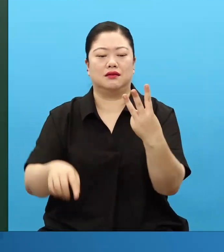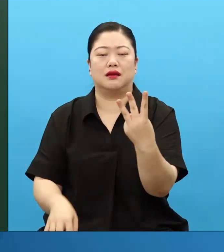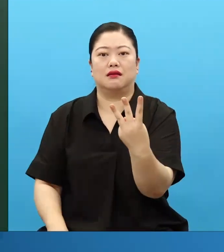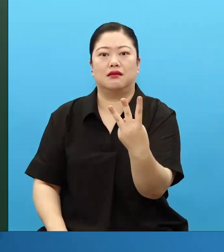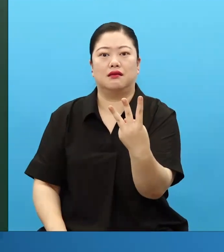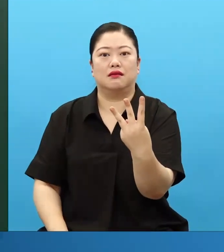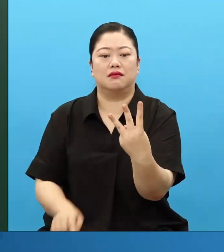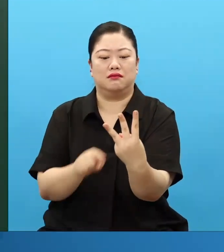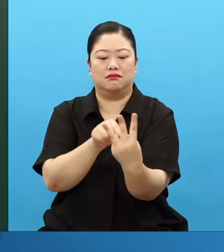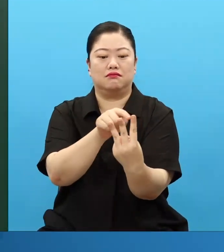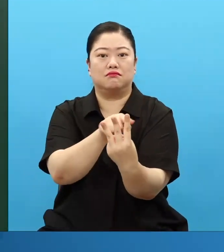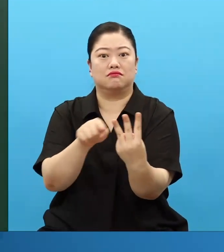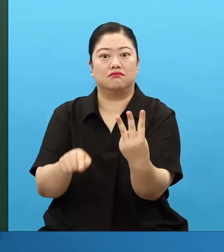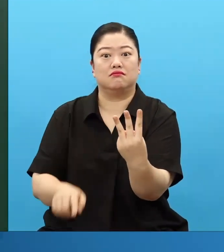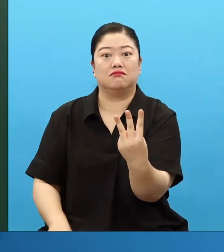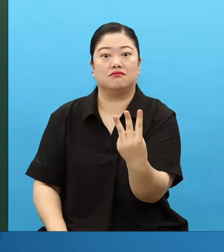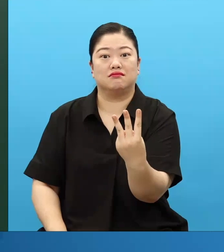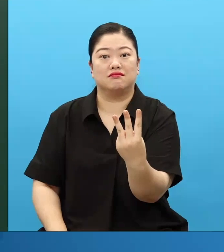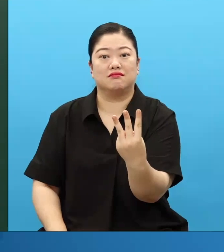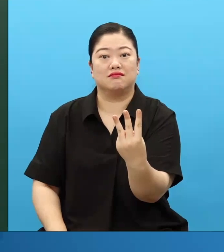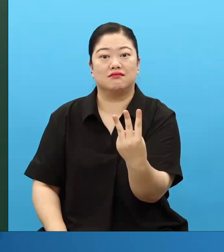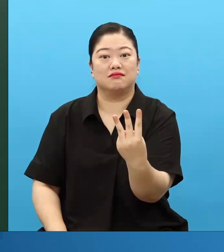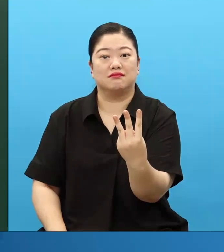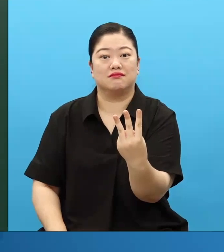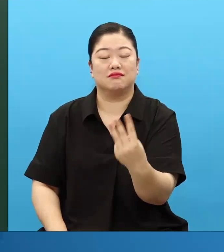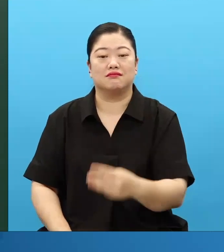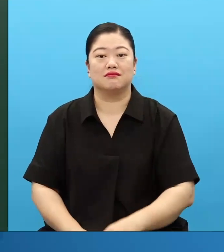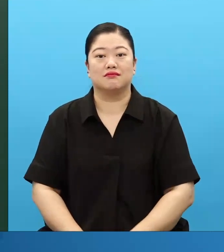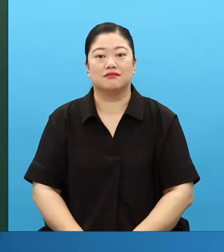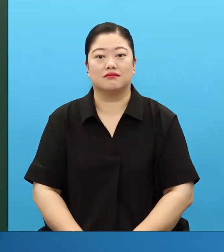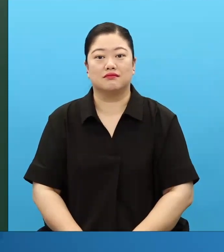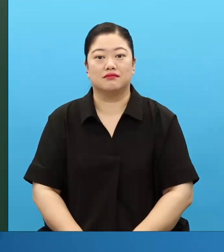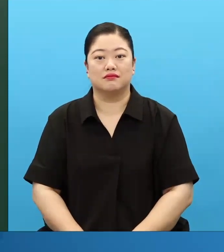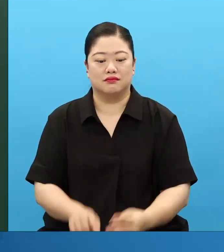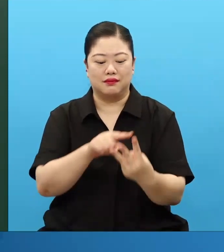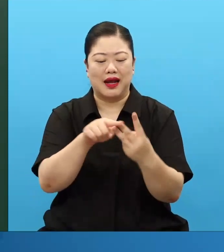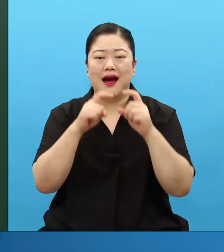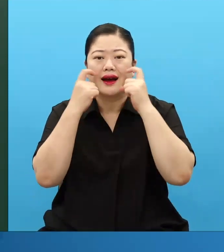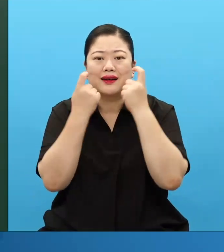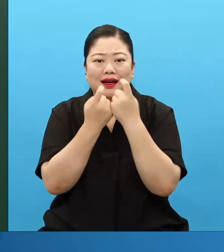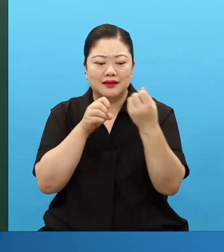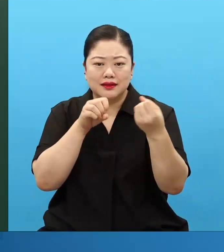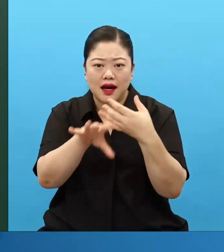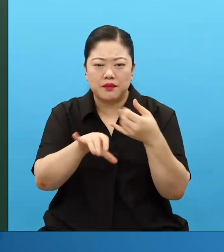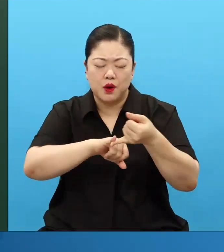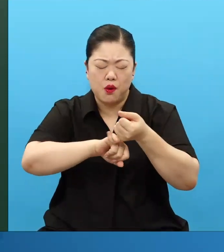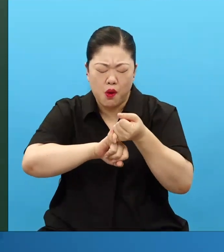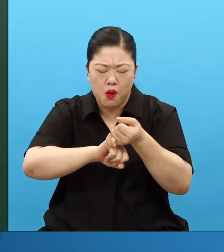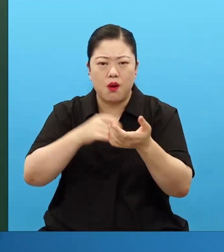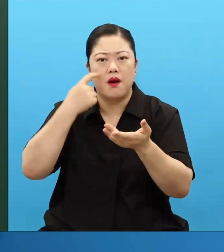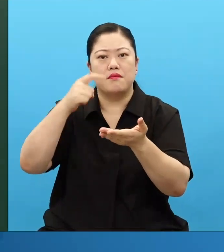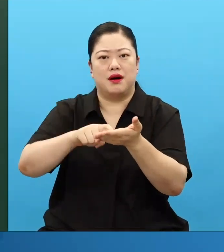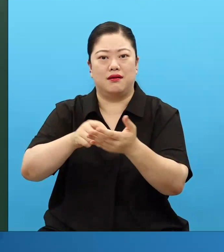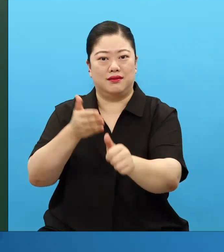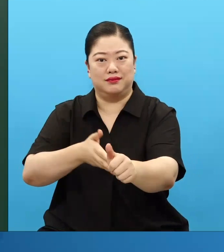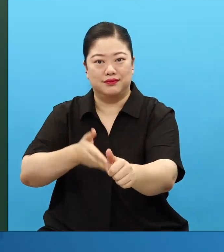성전화가 되게 돼 In your 있죠. personal life and inside of your business field, you must have the establishment of the 어떤 temple. 면에서는 이 부분을